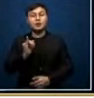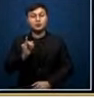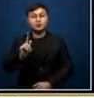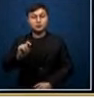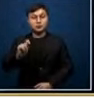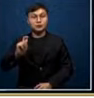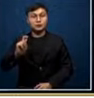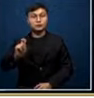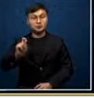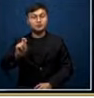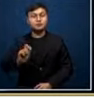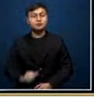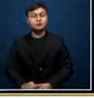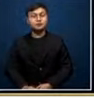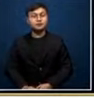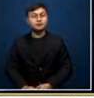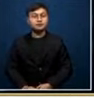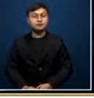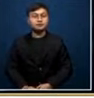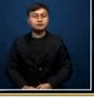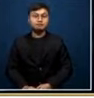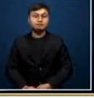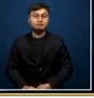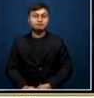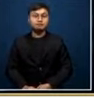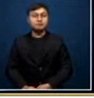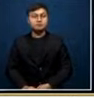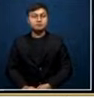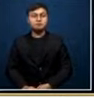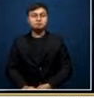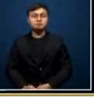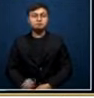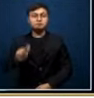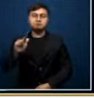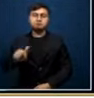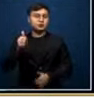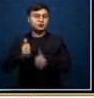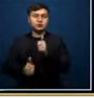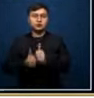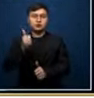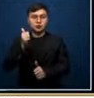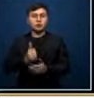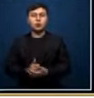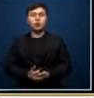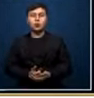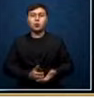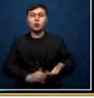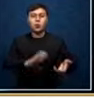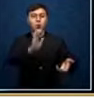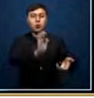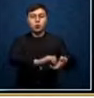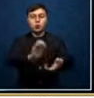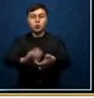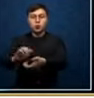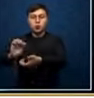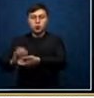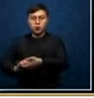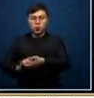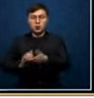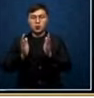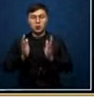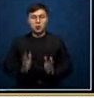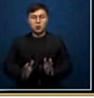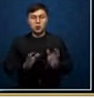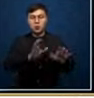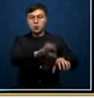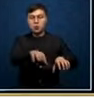ใสภาครัฐถือว่าเป็นการประเมินนะฮะที่ใหญ่ที่สุดนะคะหรือว่ามีผู้มีส่วนร่วมมากที่สุดในประเทศไทย 8,000กว่าหน่วย